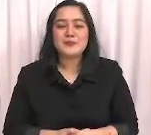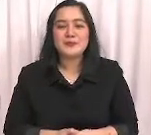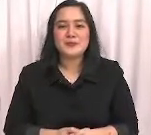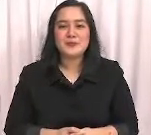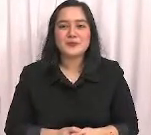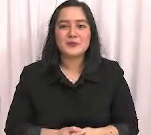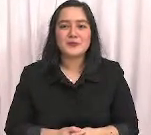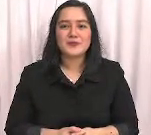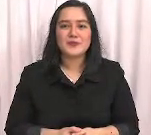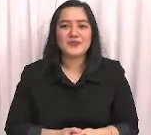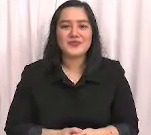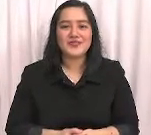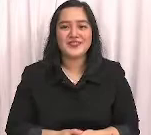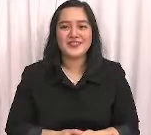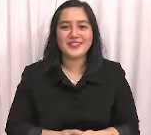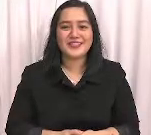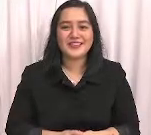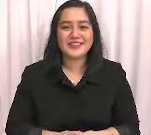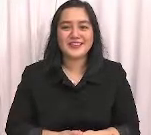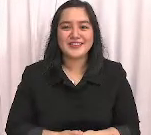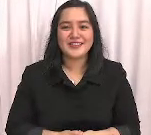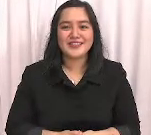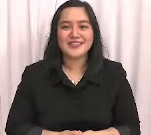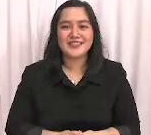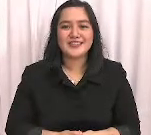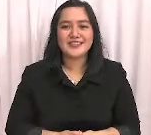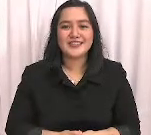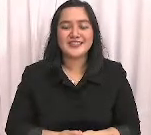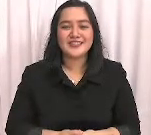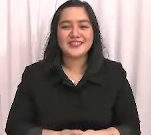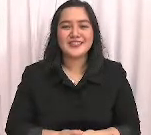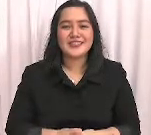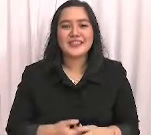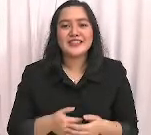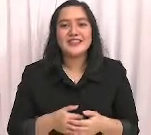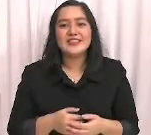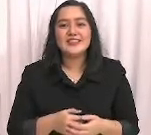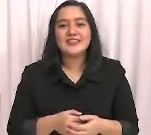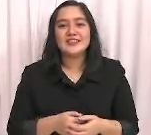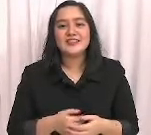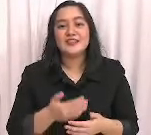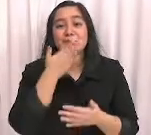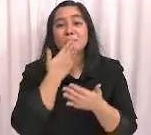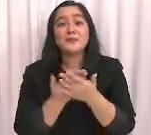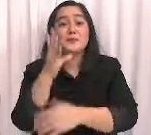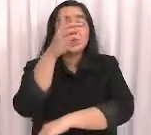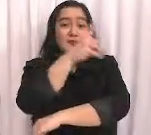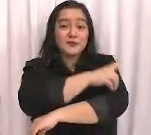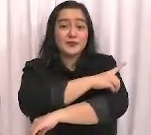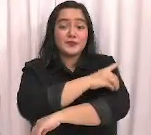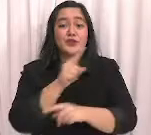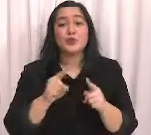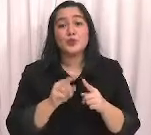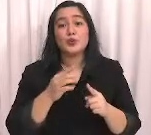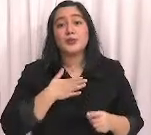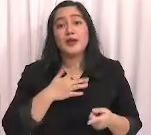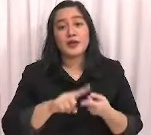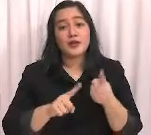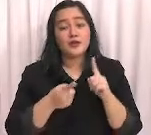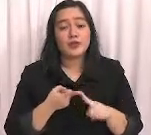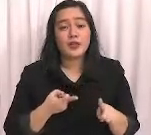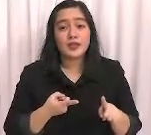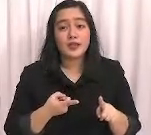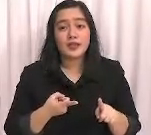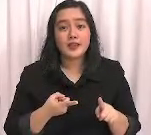Bisaya man ko, taga Iligan man kami ni Roy. And of course, good day, mate, to my friend na asawa. Ayan, ni...